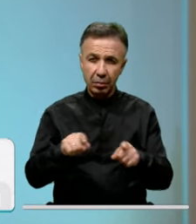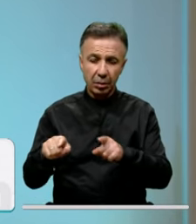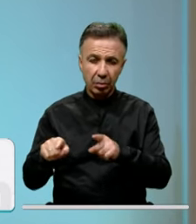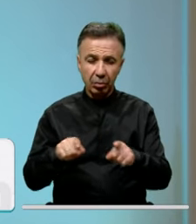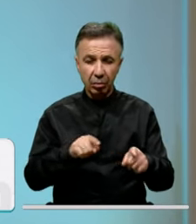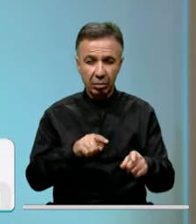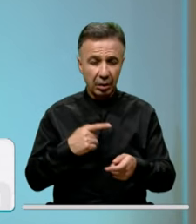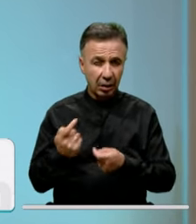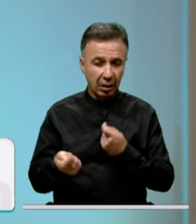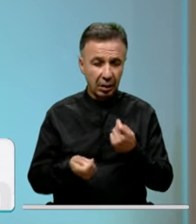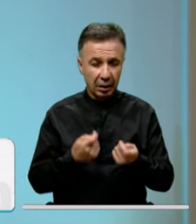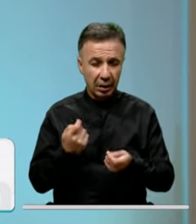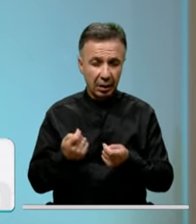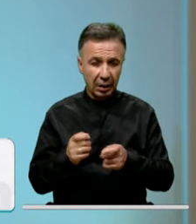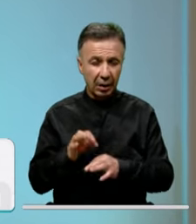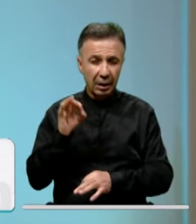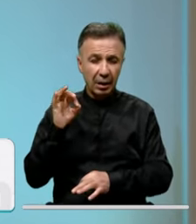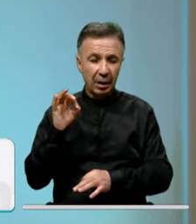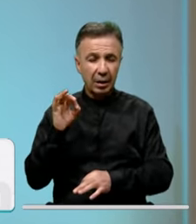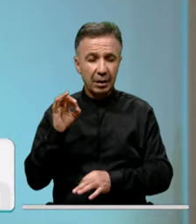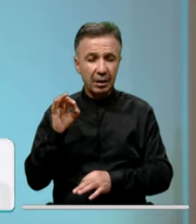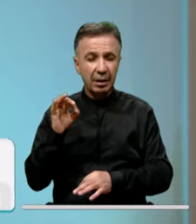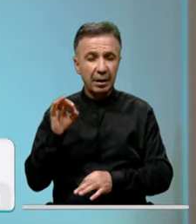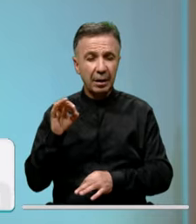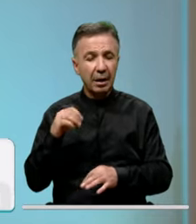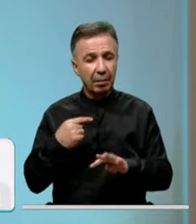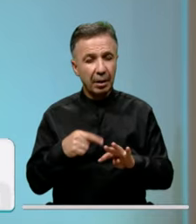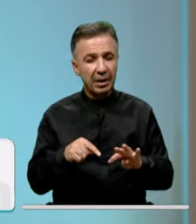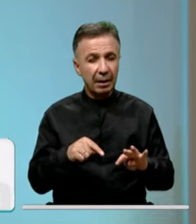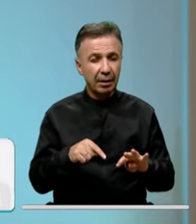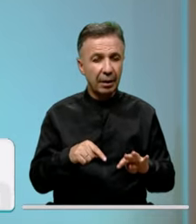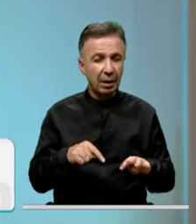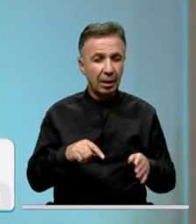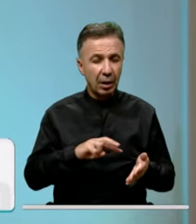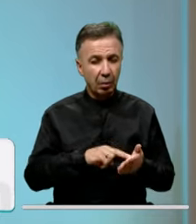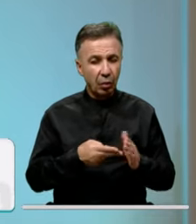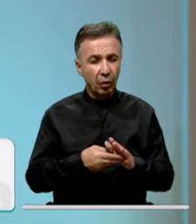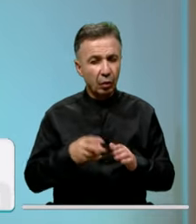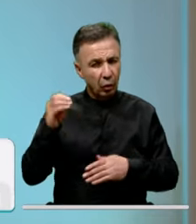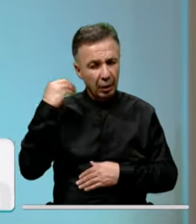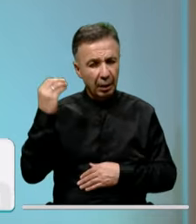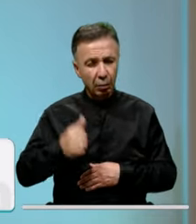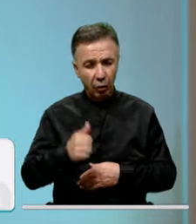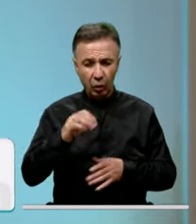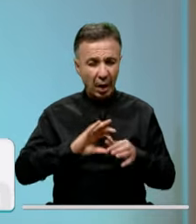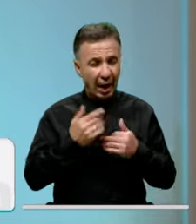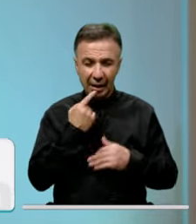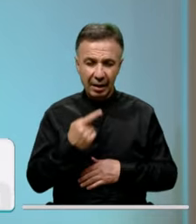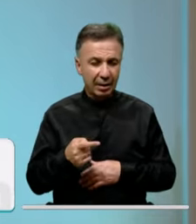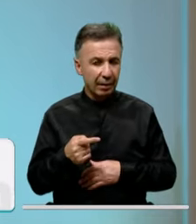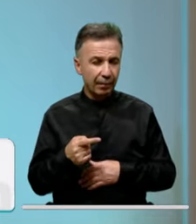eden kişinin mezhebi müftüsünün mezhebidir. Müftü ne derse, eğer isabet etmişse,